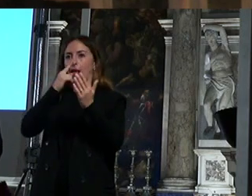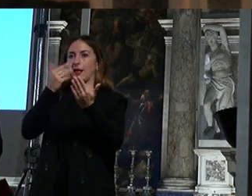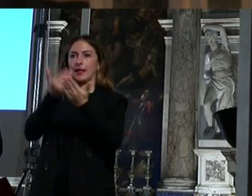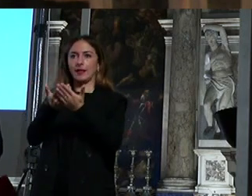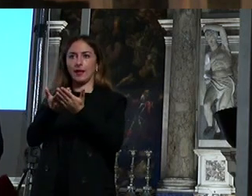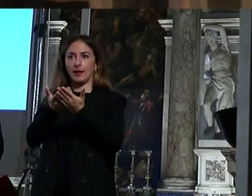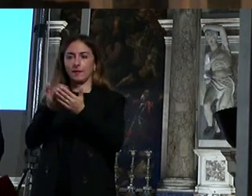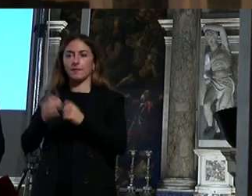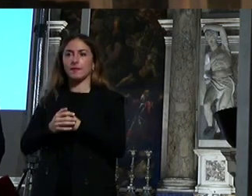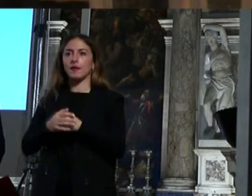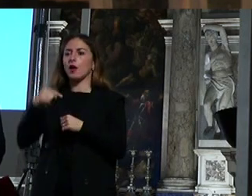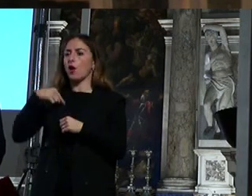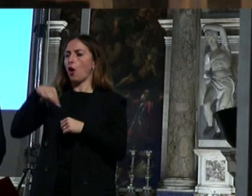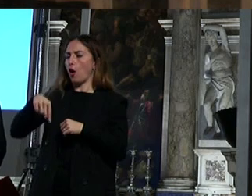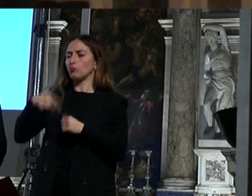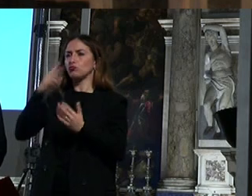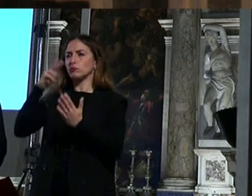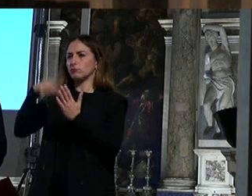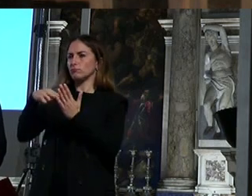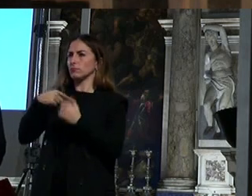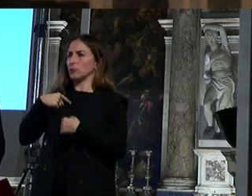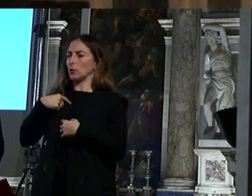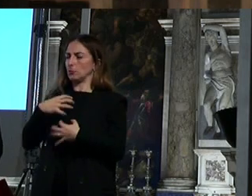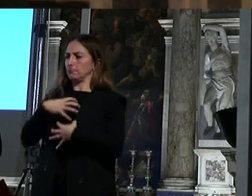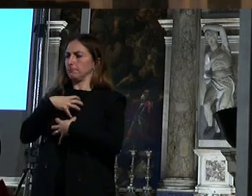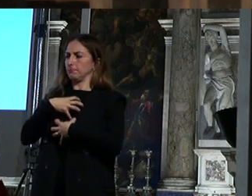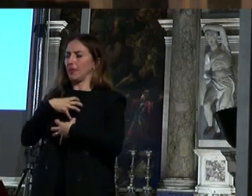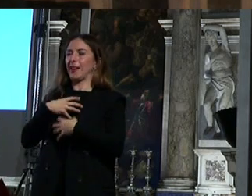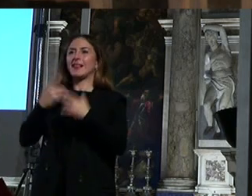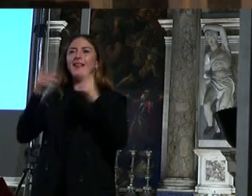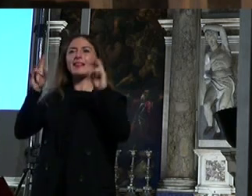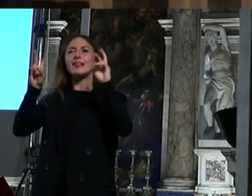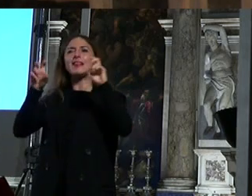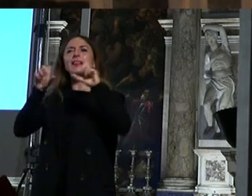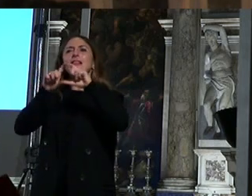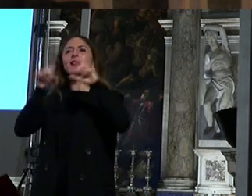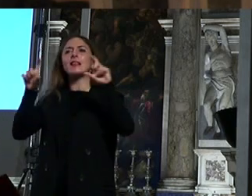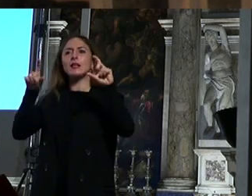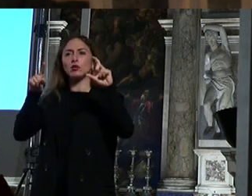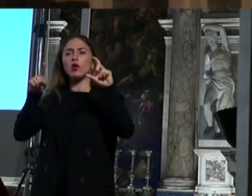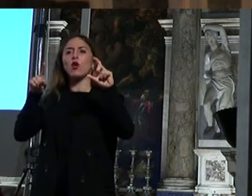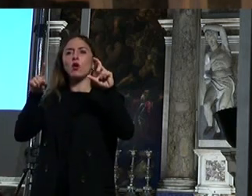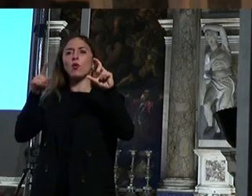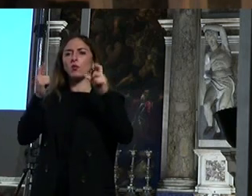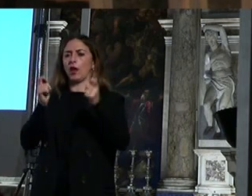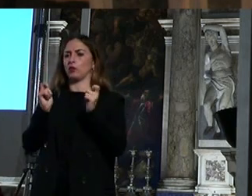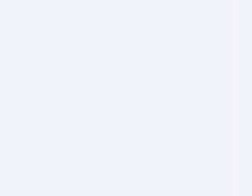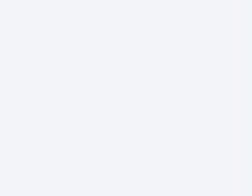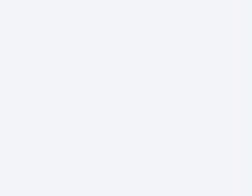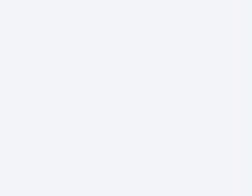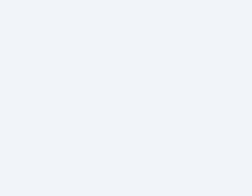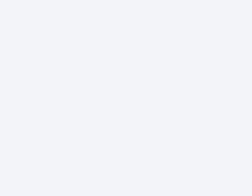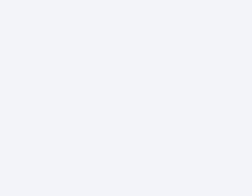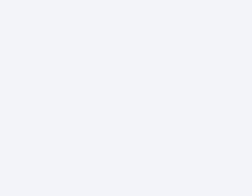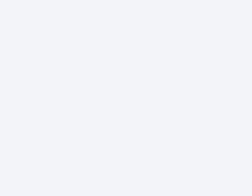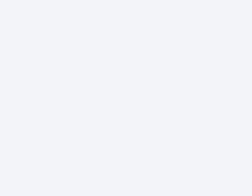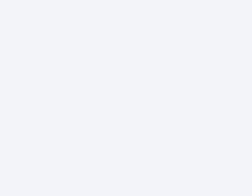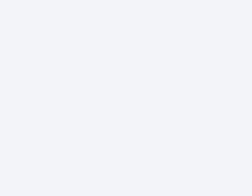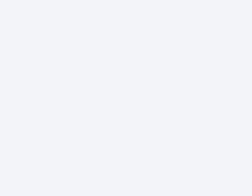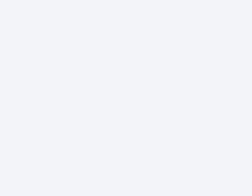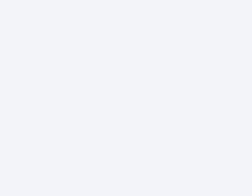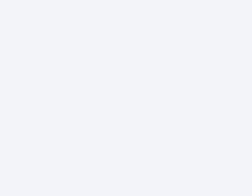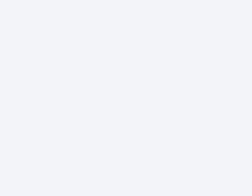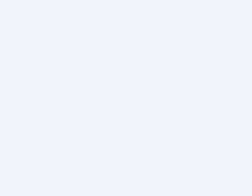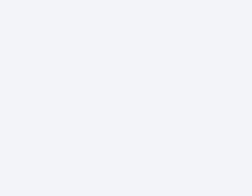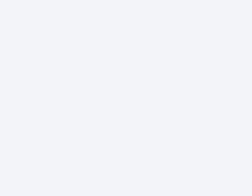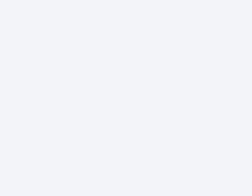leggevo, mi ha fatto molto effetto il titolo su uno delle testate locali di Flavio Gregori, diceva: